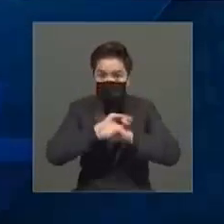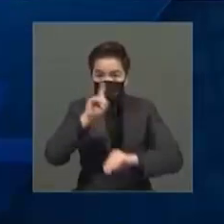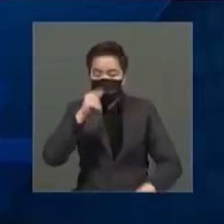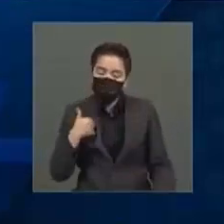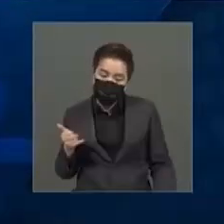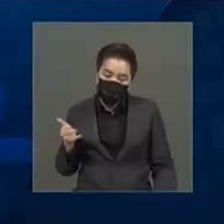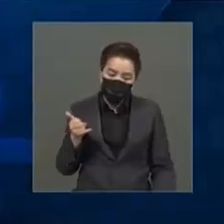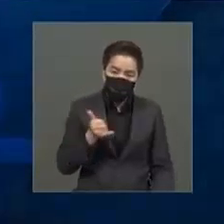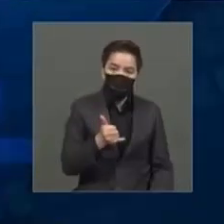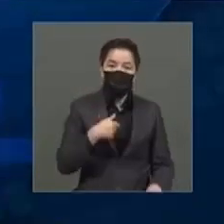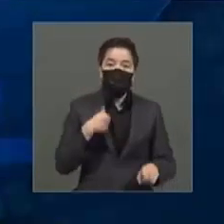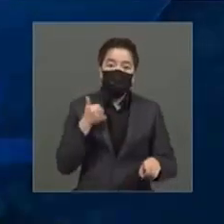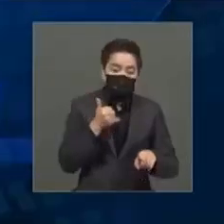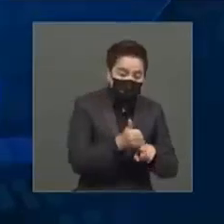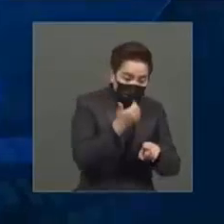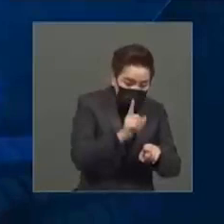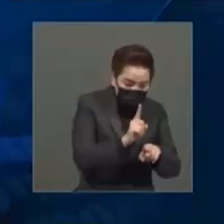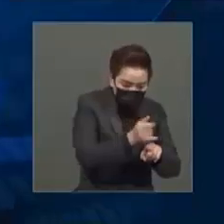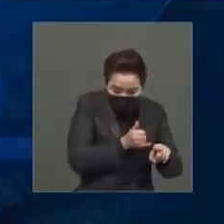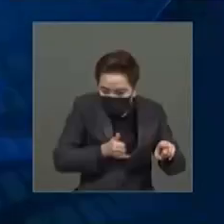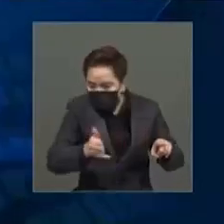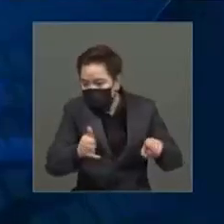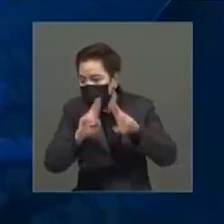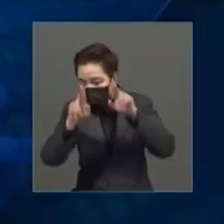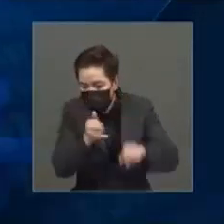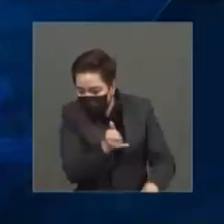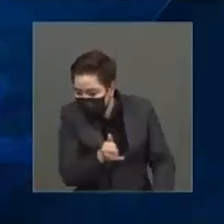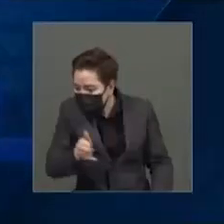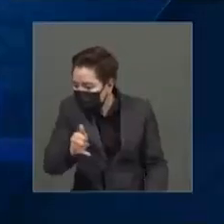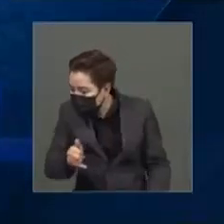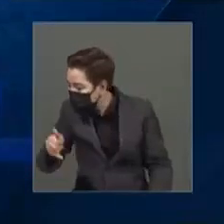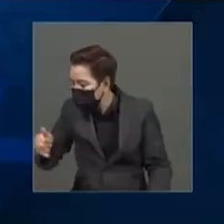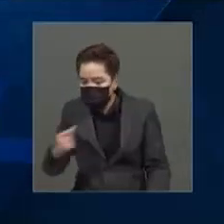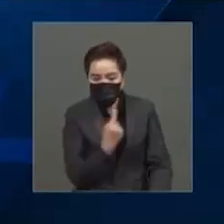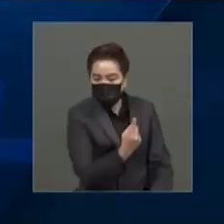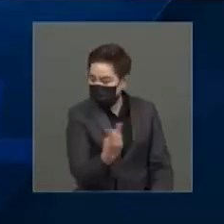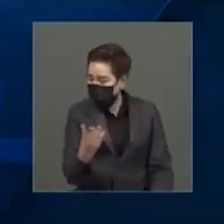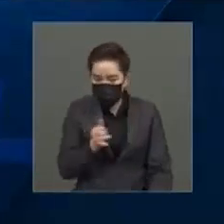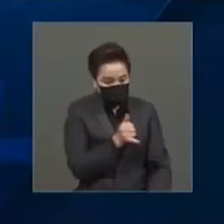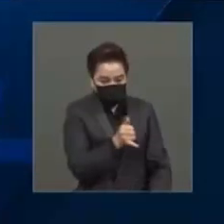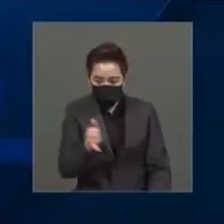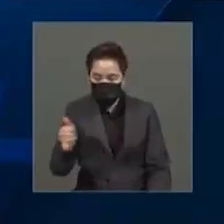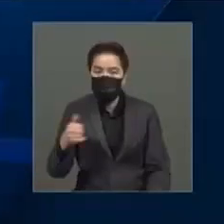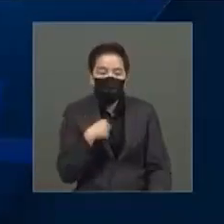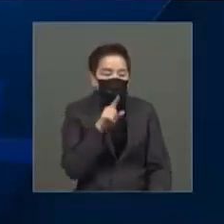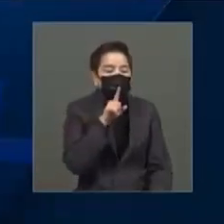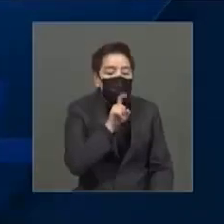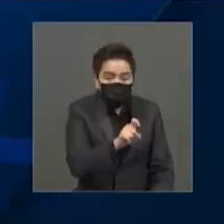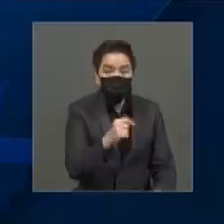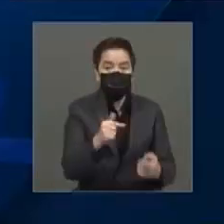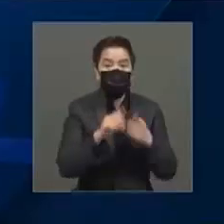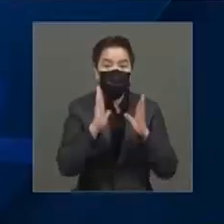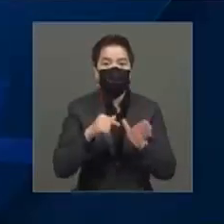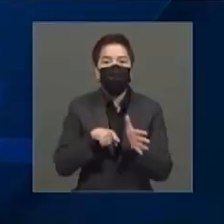ใช้บริการนั้นก็จะไปหลายร้านนะคะที่นี้ถ้าเกิดว่าเราได้ซักประวัติจาก